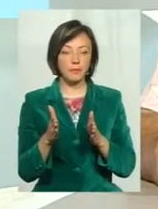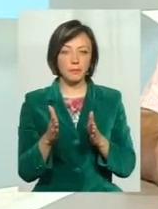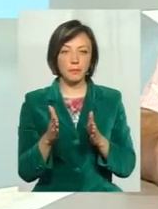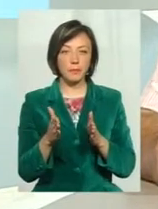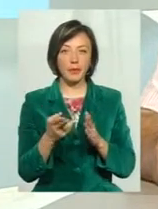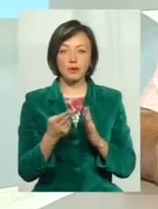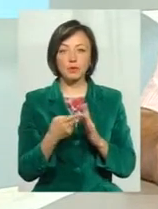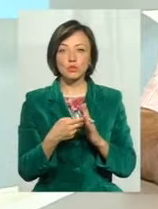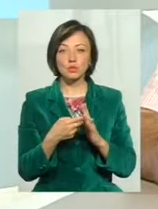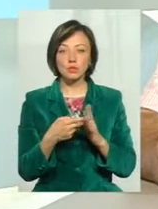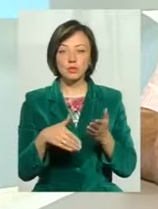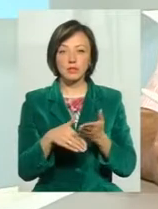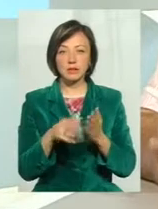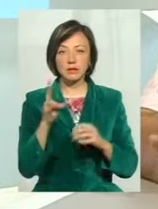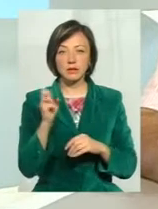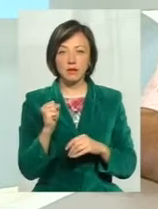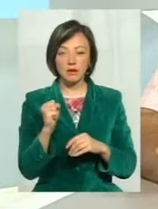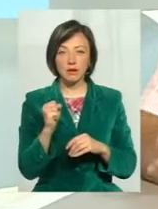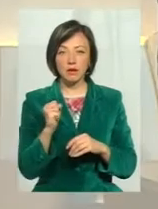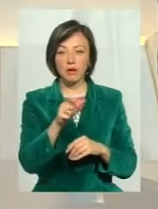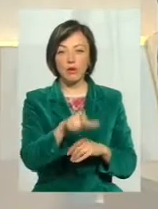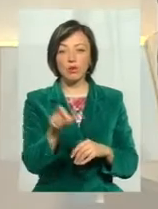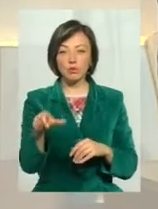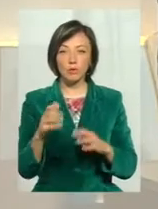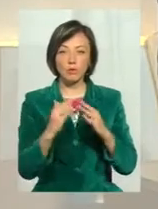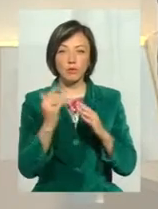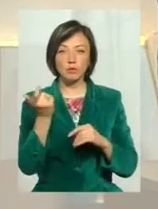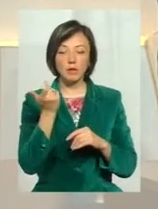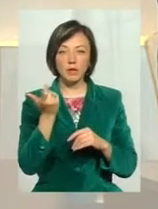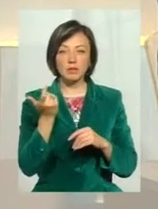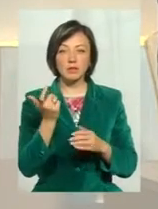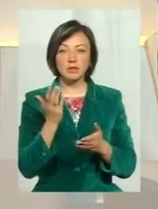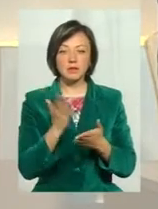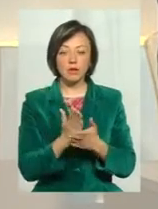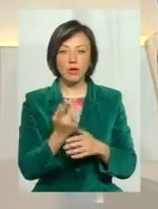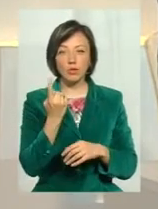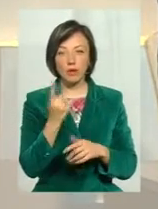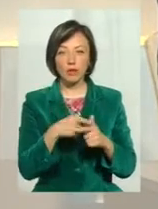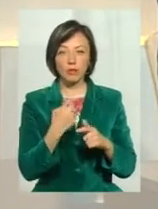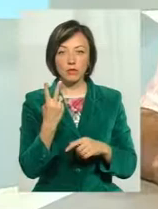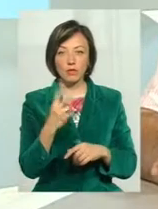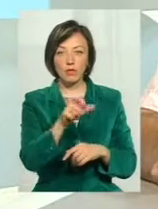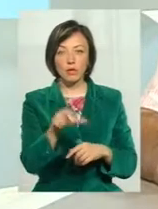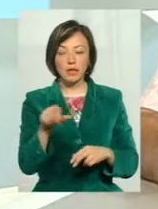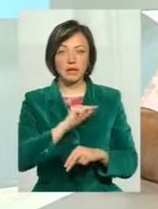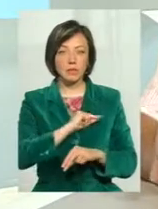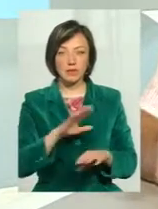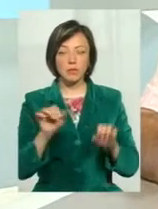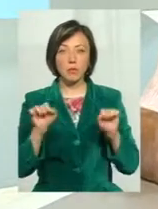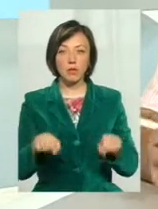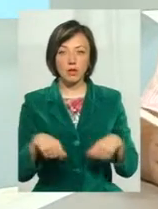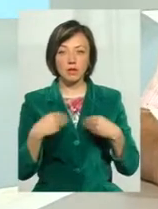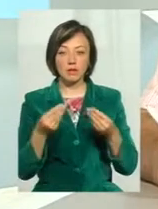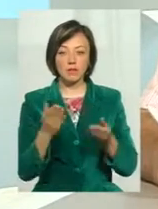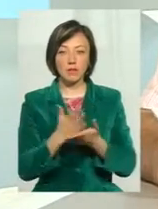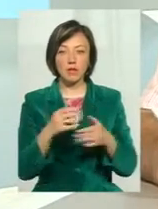субсидії на, скажімо так, особам, домогосподарствам, які складаються з однієї або двох осіб непрацездатних, ми могли і